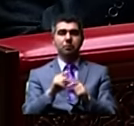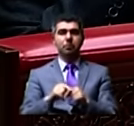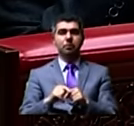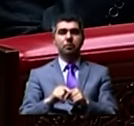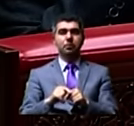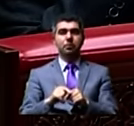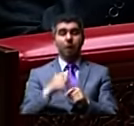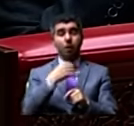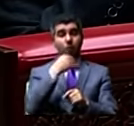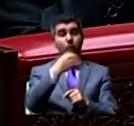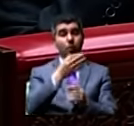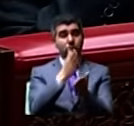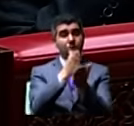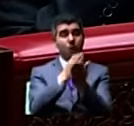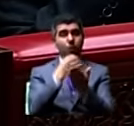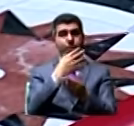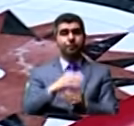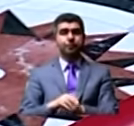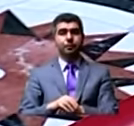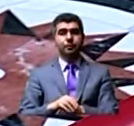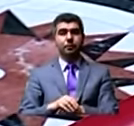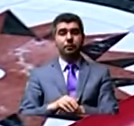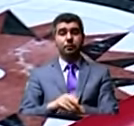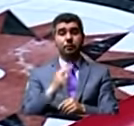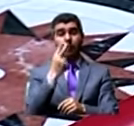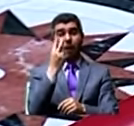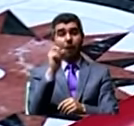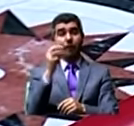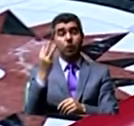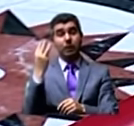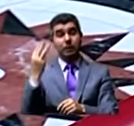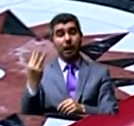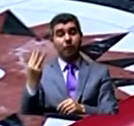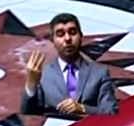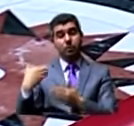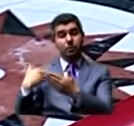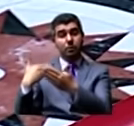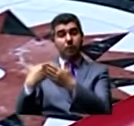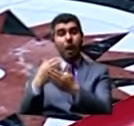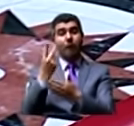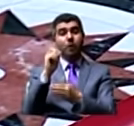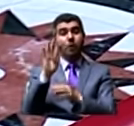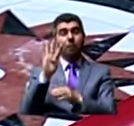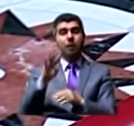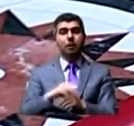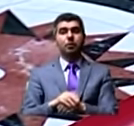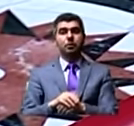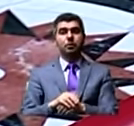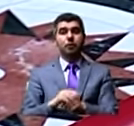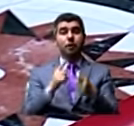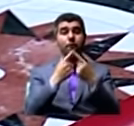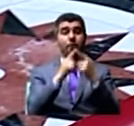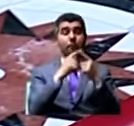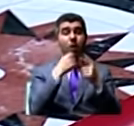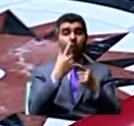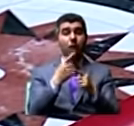واه نقول لكم الان غير من 2013 ل 2014 عدد الايام ديال